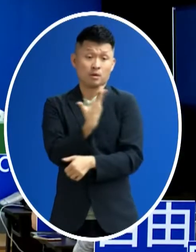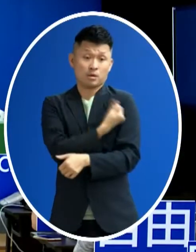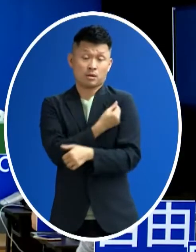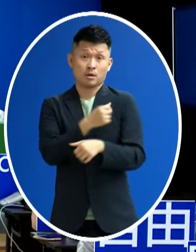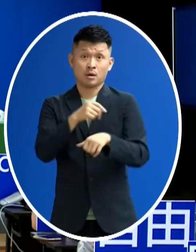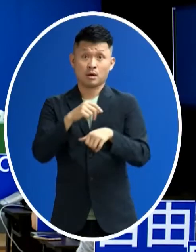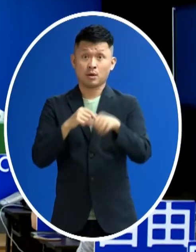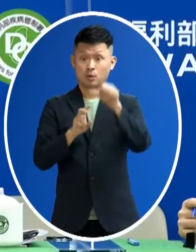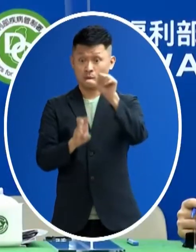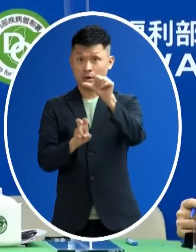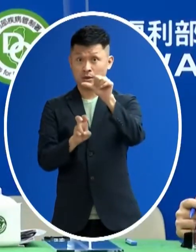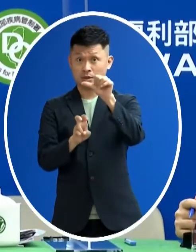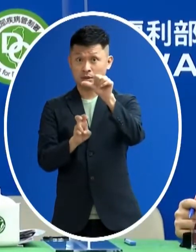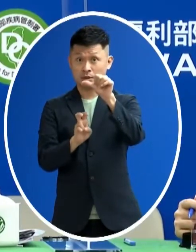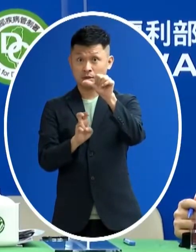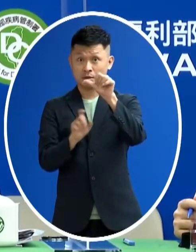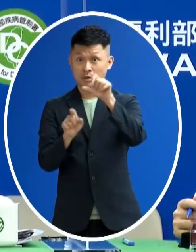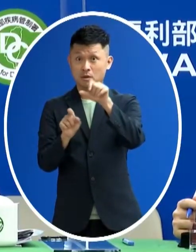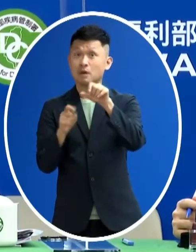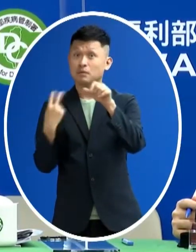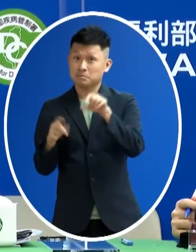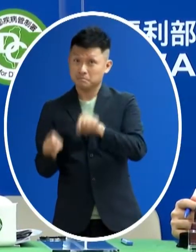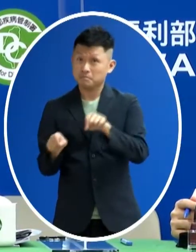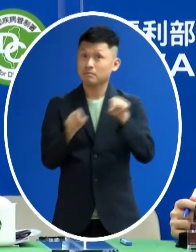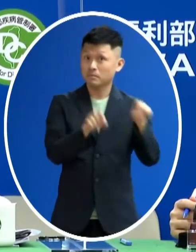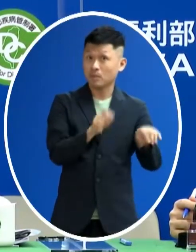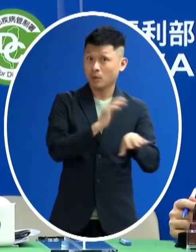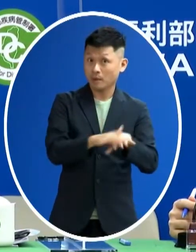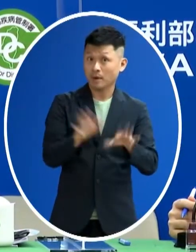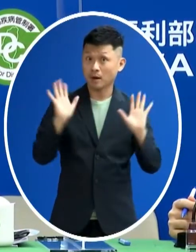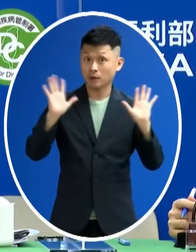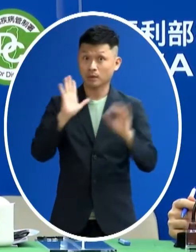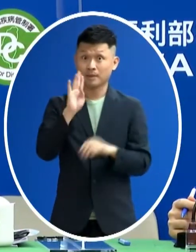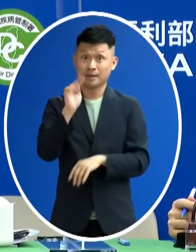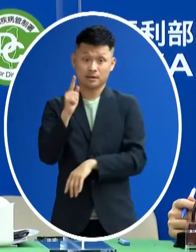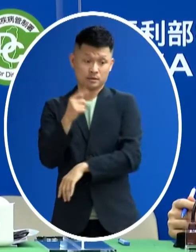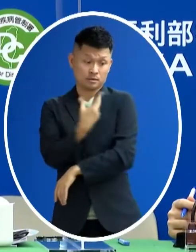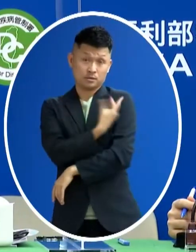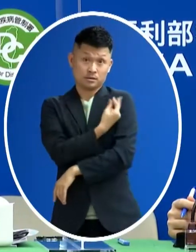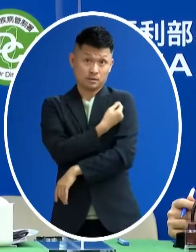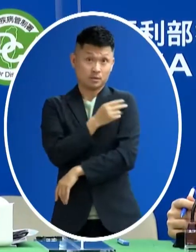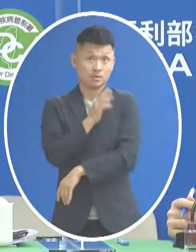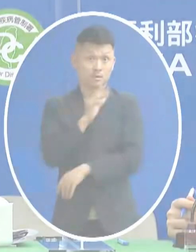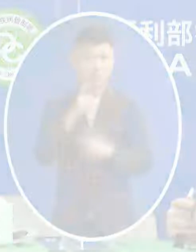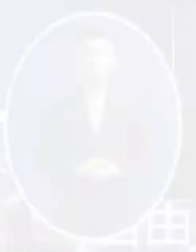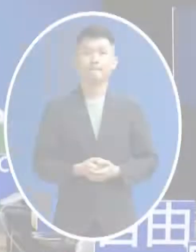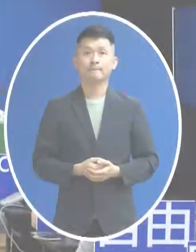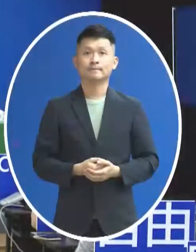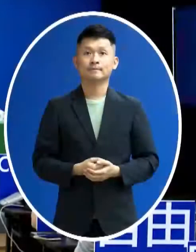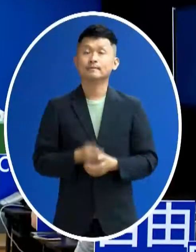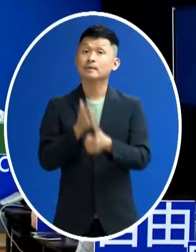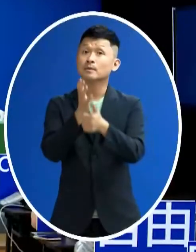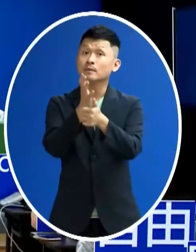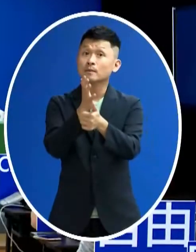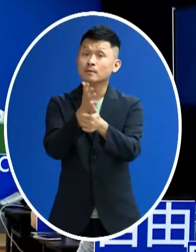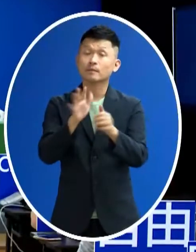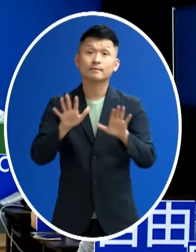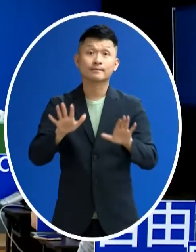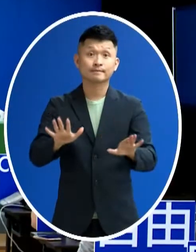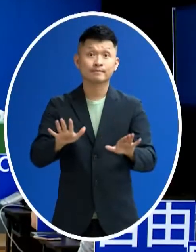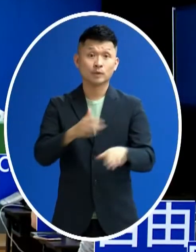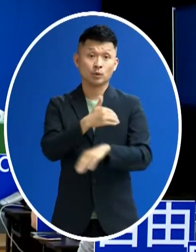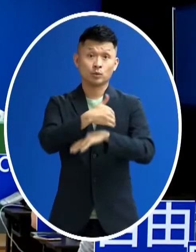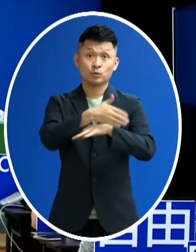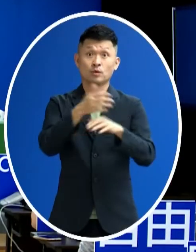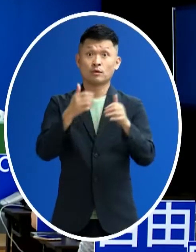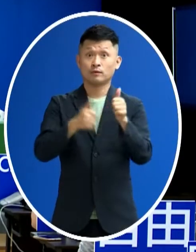于5月20号吗？就是儿童的 BNT。 很有可能。 谢谢。想要请教，因为今天庄副